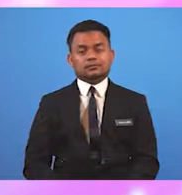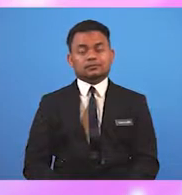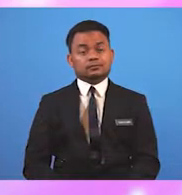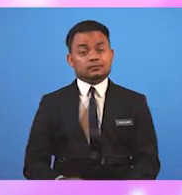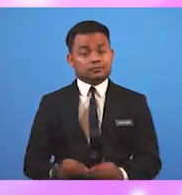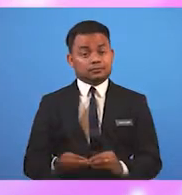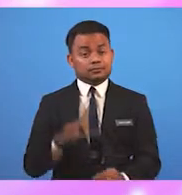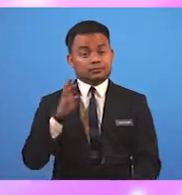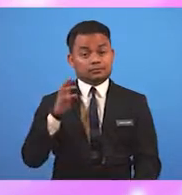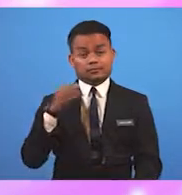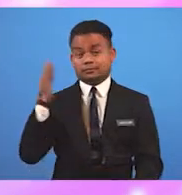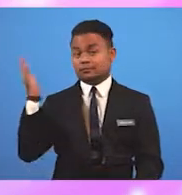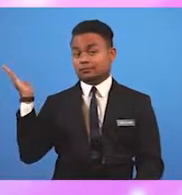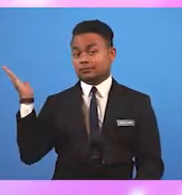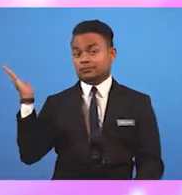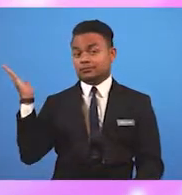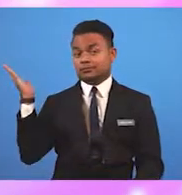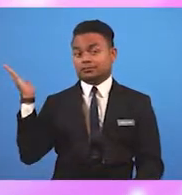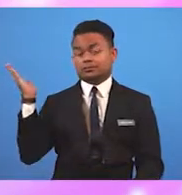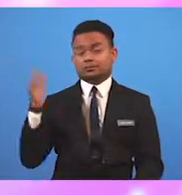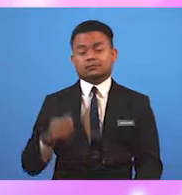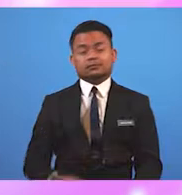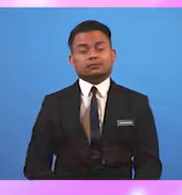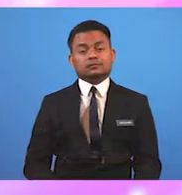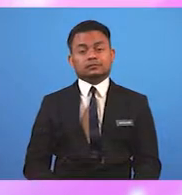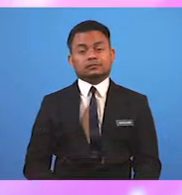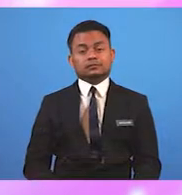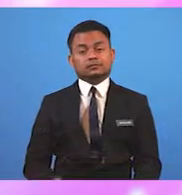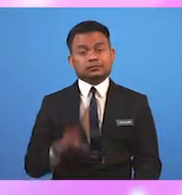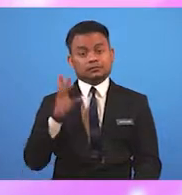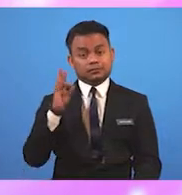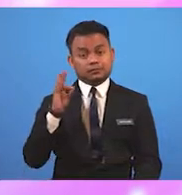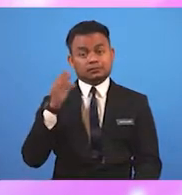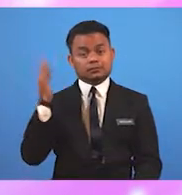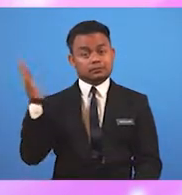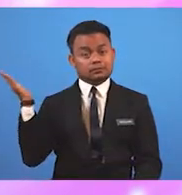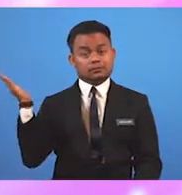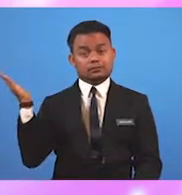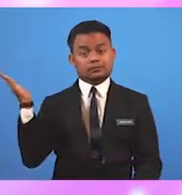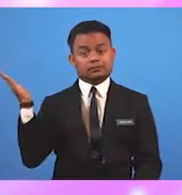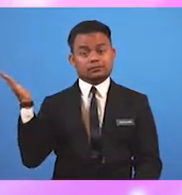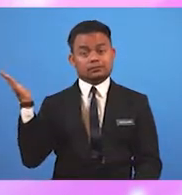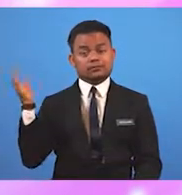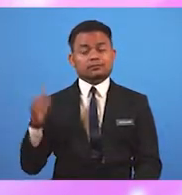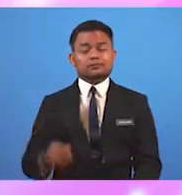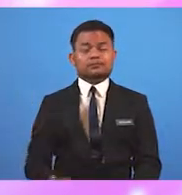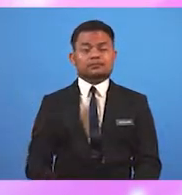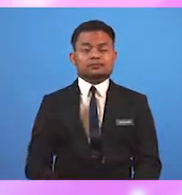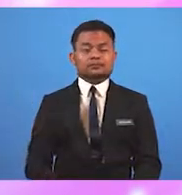Sekarang merupakan aktiviti pengukuhan. Murid-murid diminta